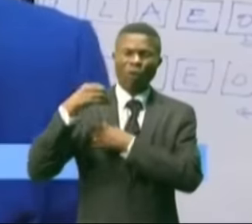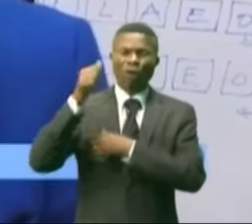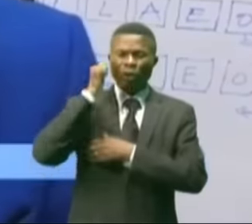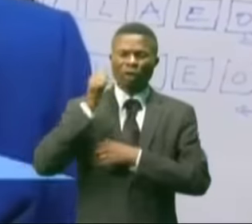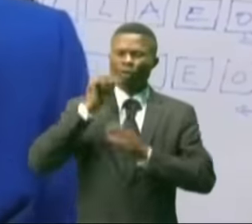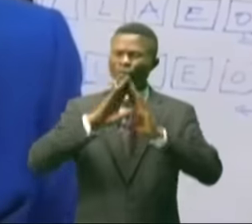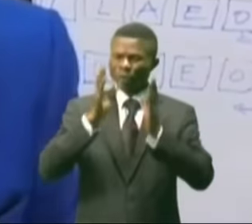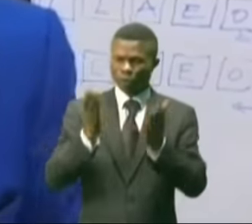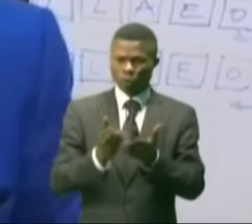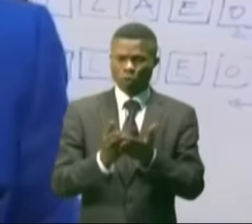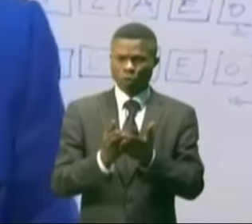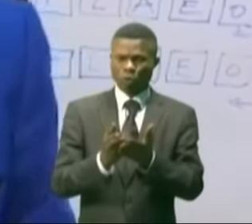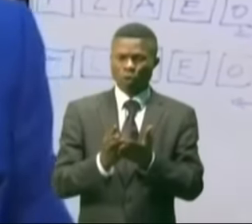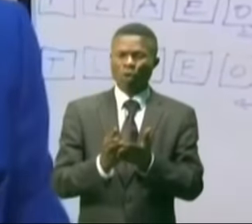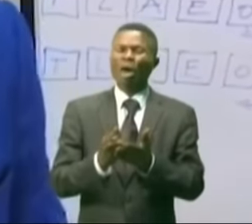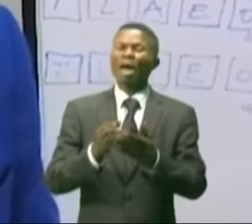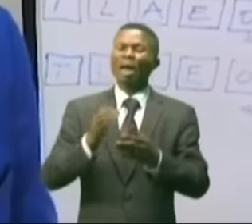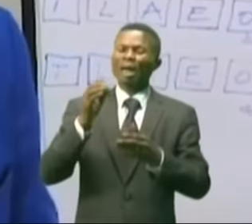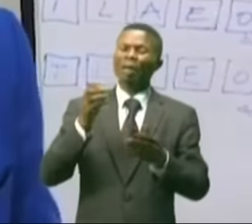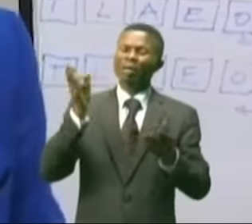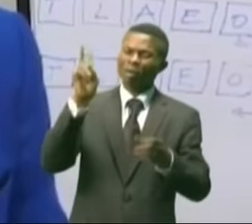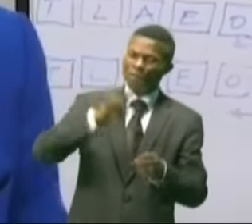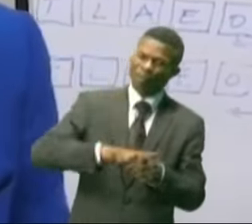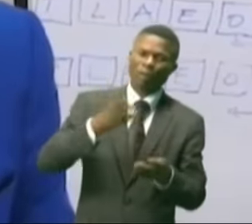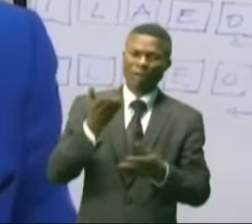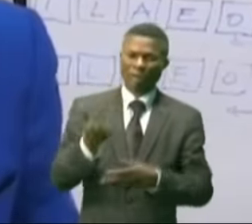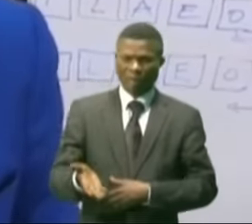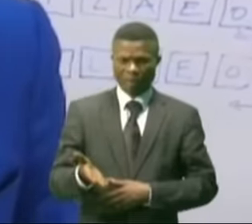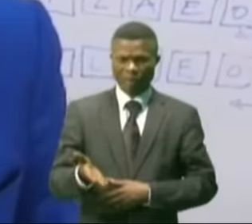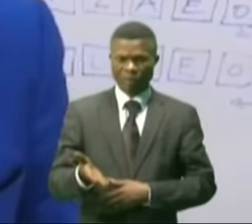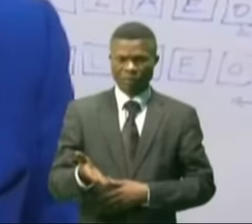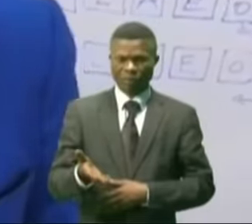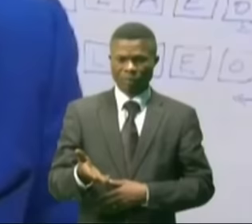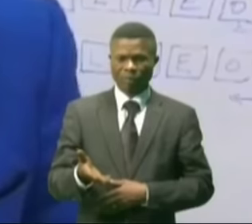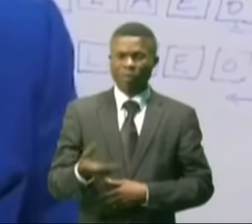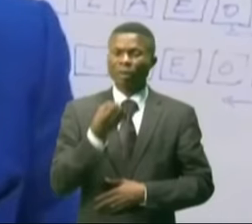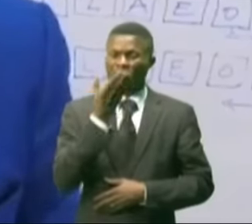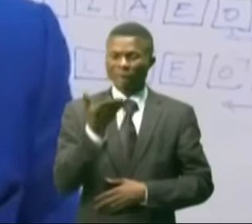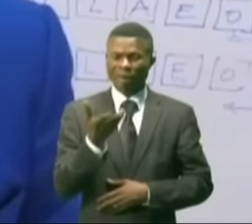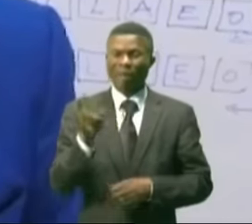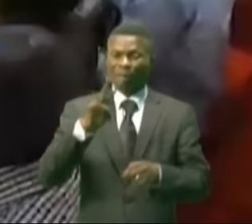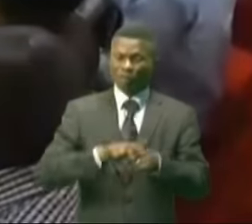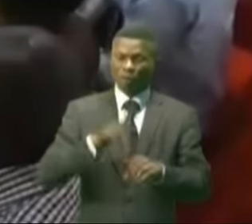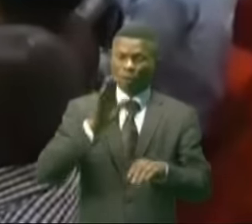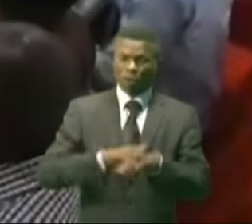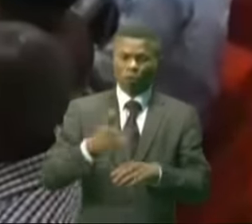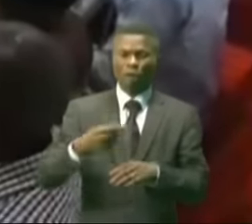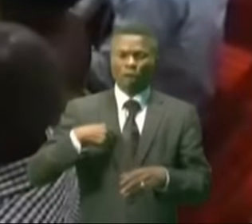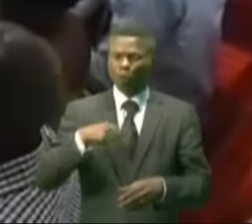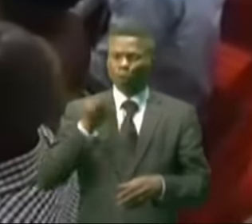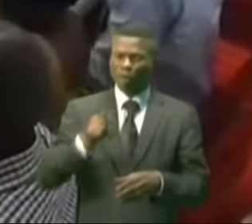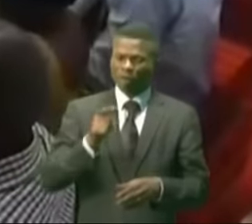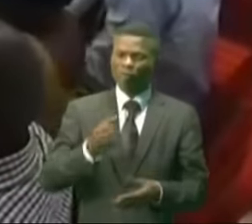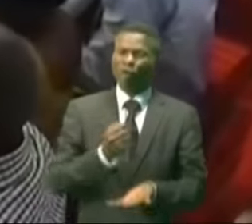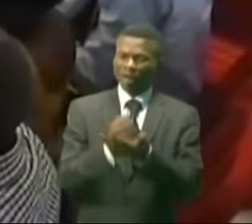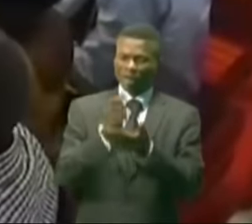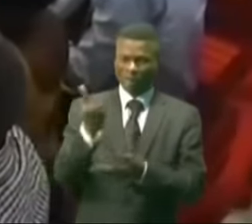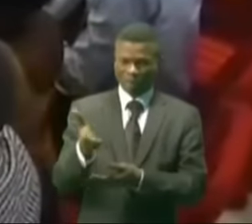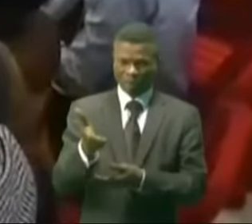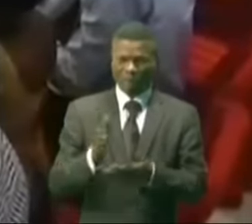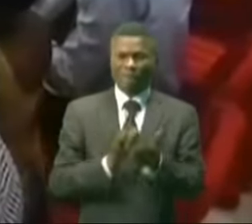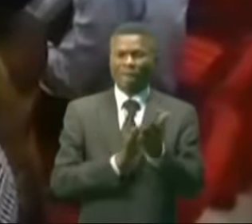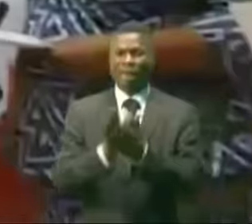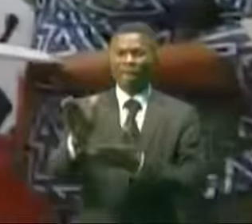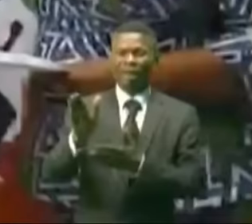cas qui va vous arriver dans votre structure. Des cas de violences sexuelles. Au total, 15 prestataires venus